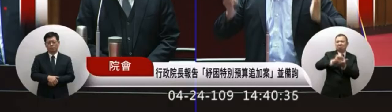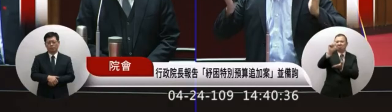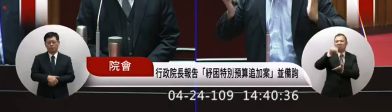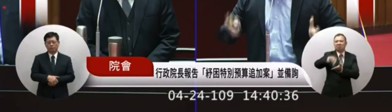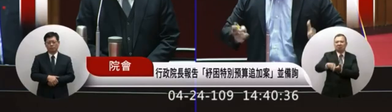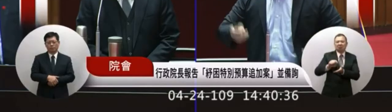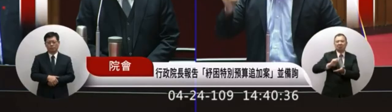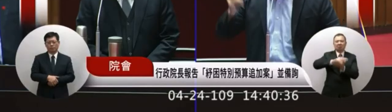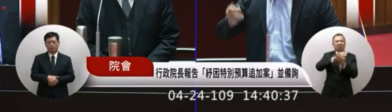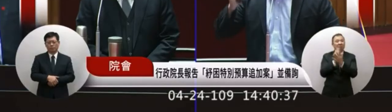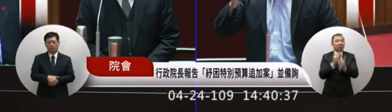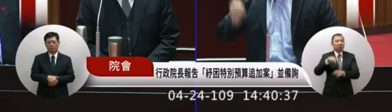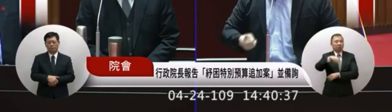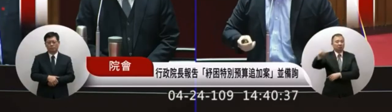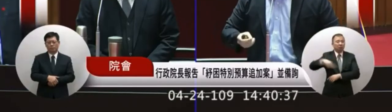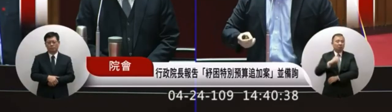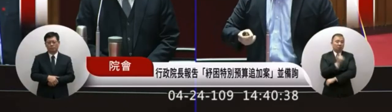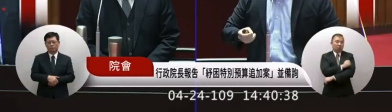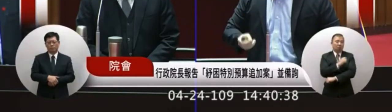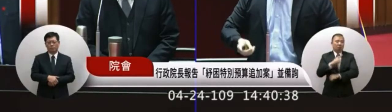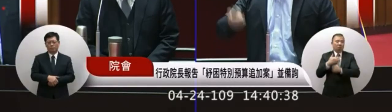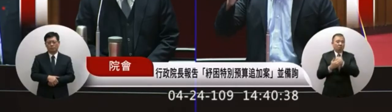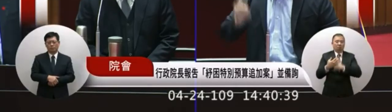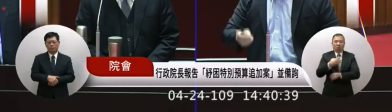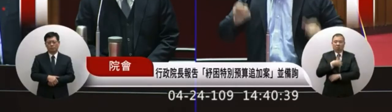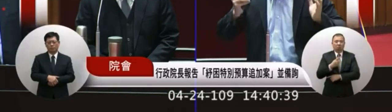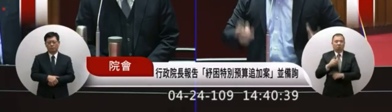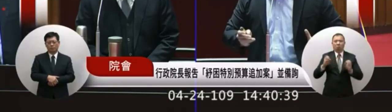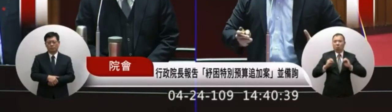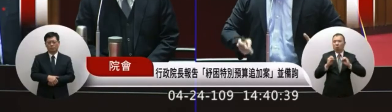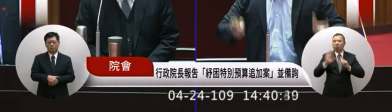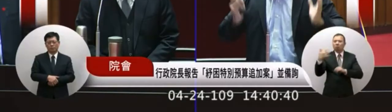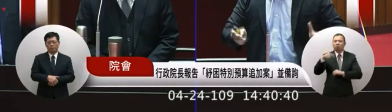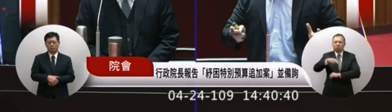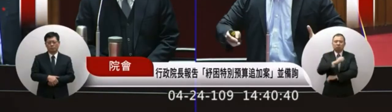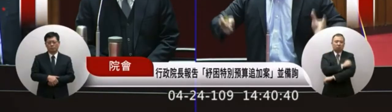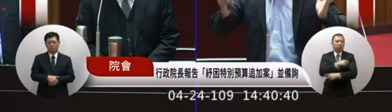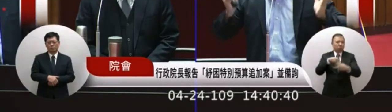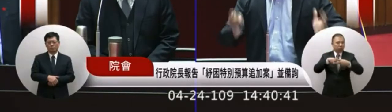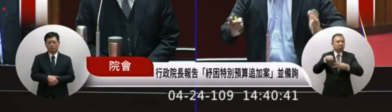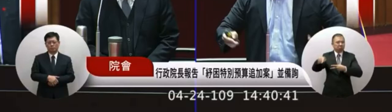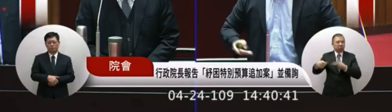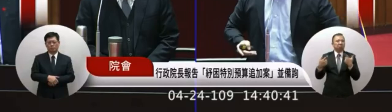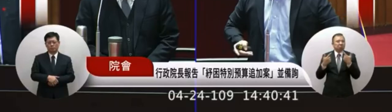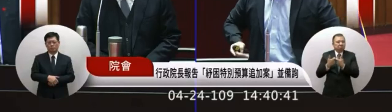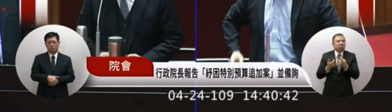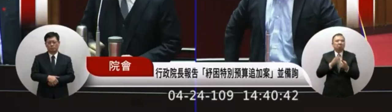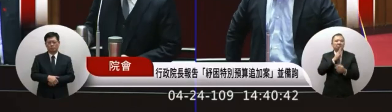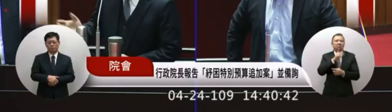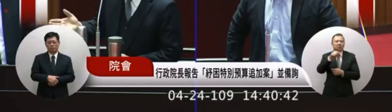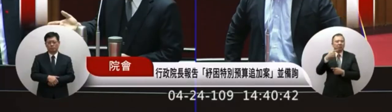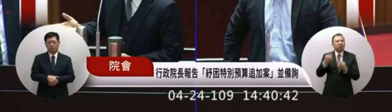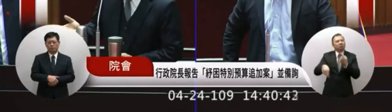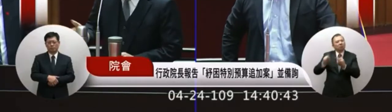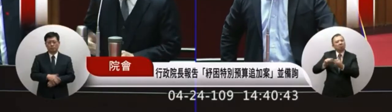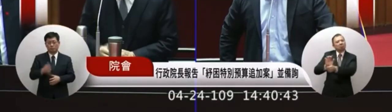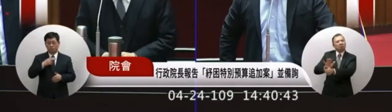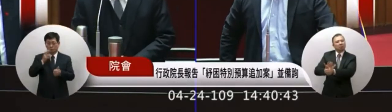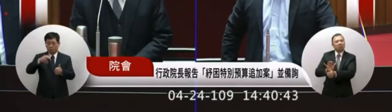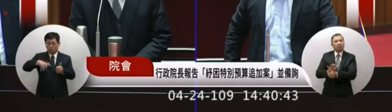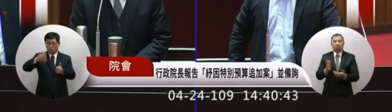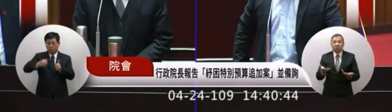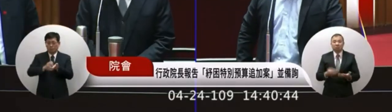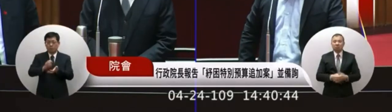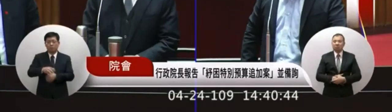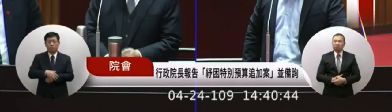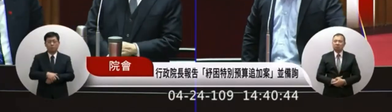然拢无劳保，但是伊确实是劳工，吼，啊，是毋是借这个部分会当吼，予伊搁较侪资源来支持？ 增加出掉